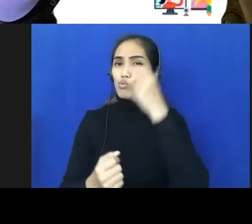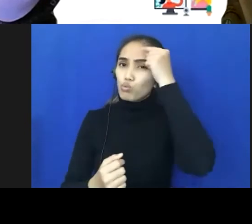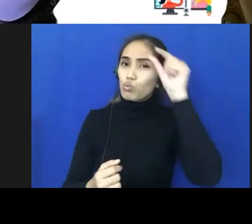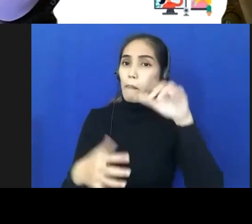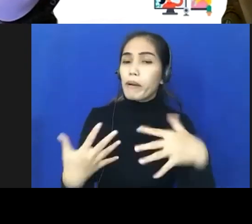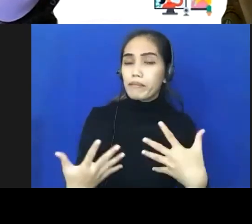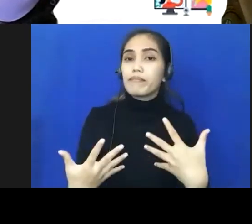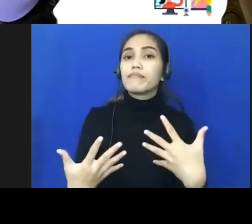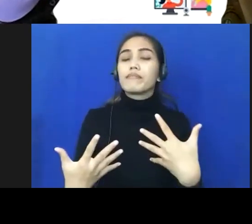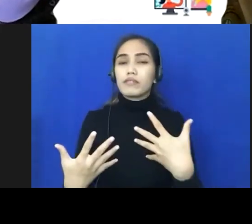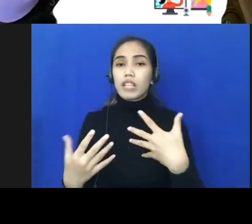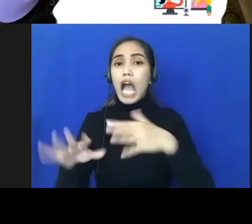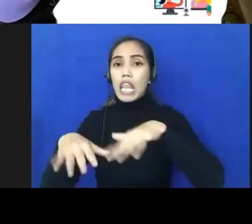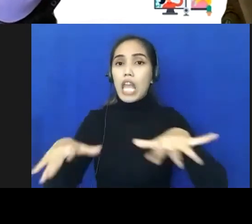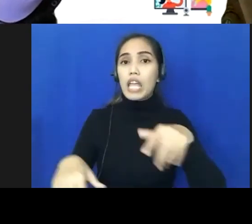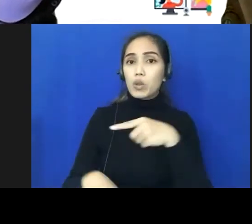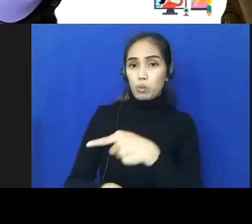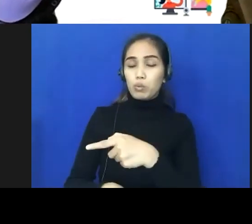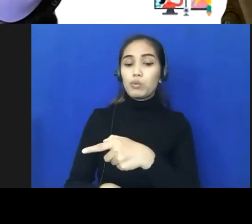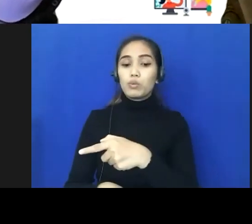menjamin bahwa anak tersebut